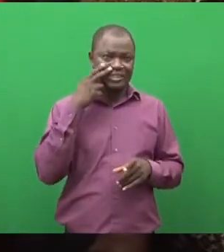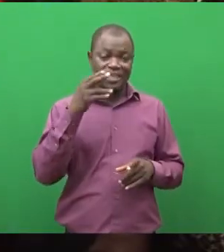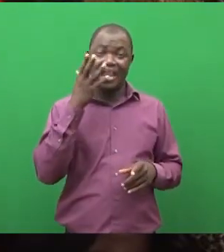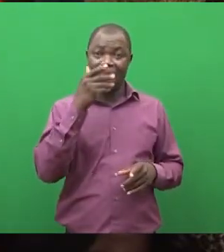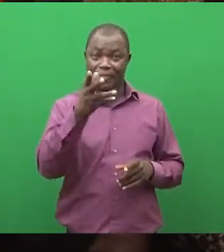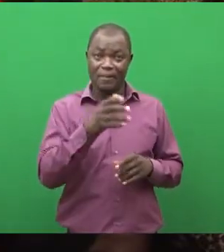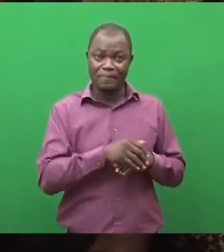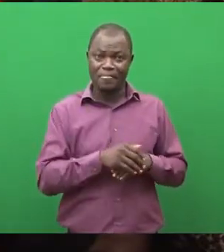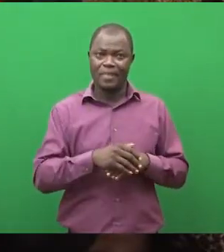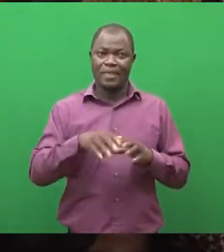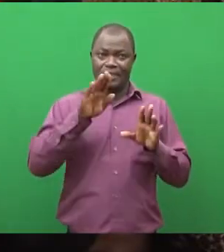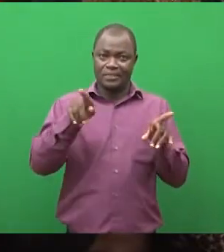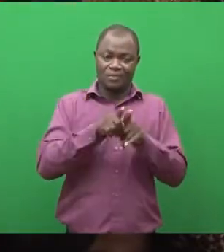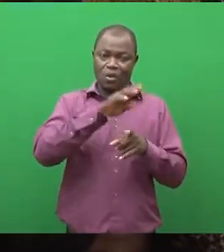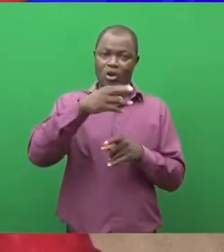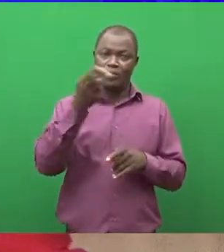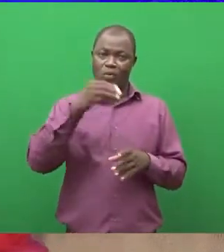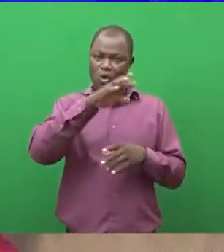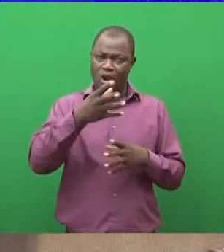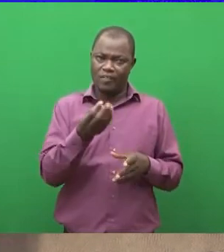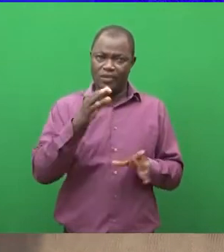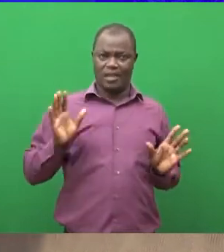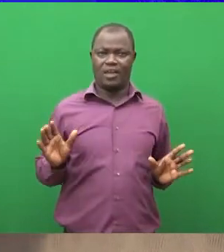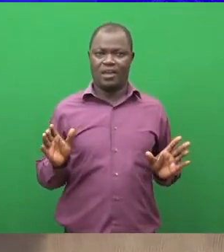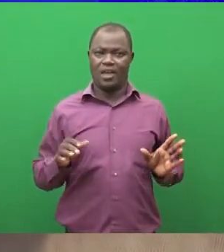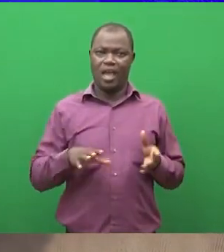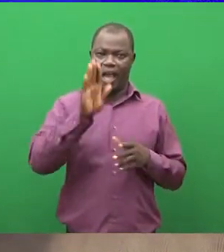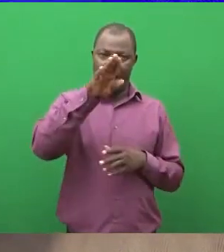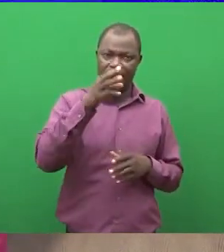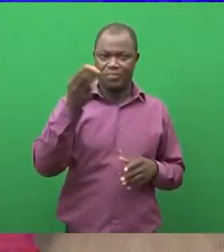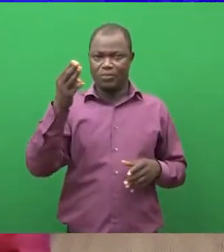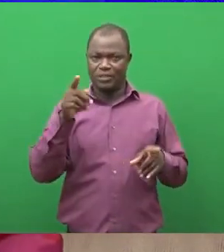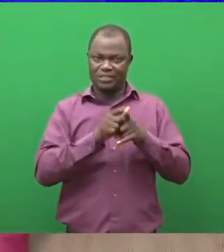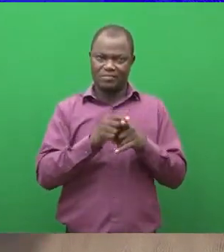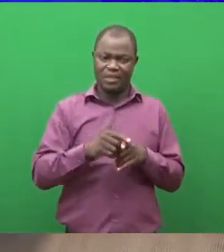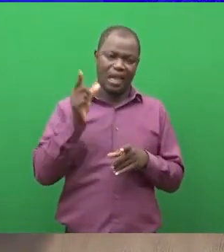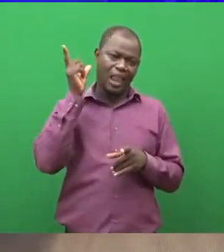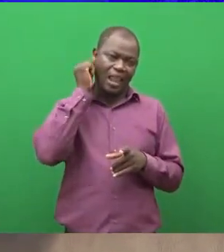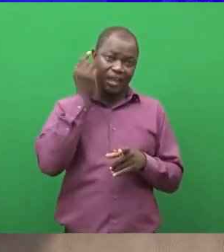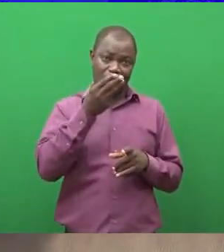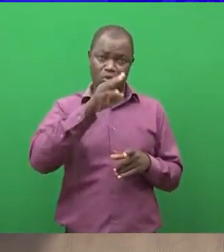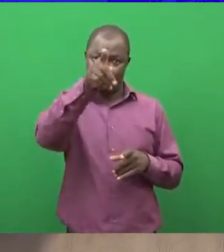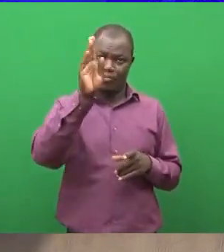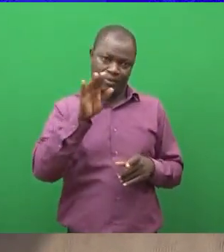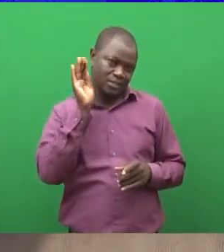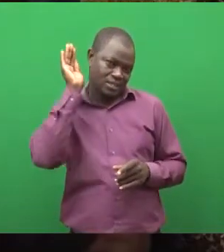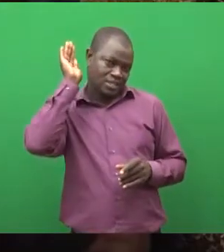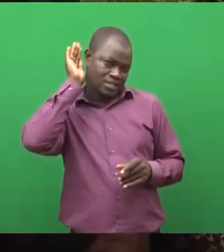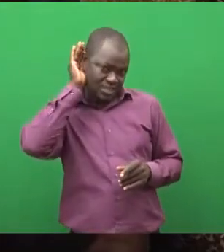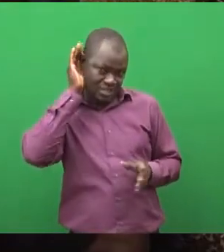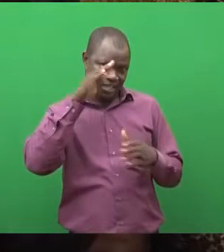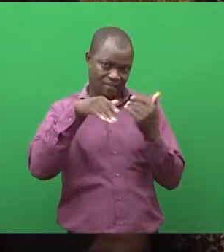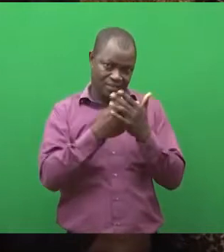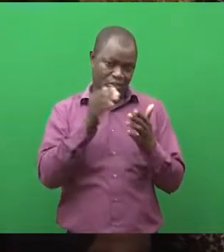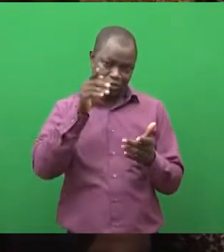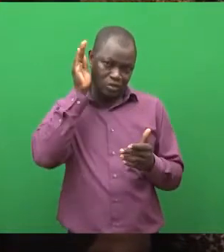maona zvamaonaka handi munhu wese ari kuwanaka vamwe vari tati vane mhanza chete chiteererai munzwe